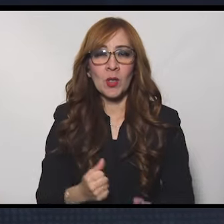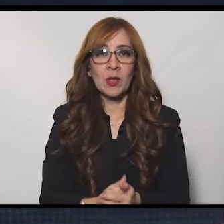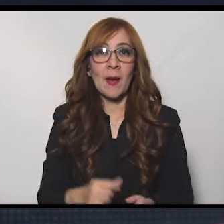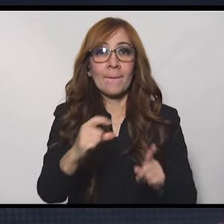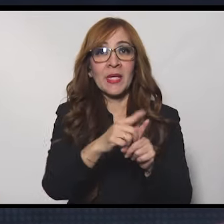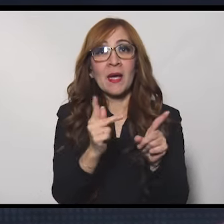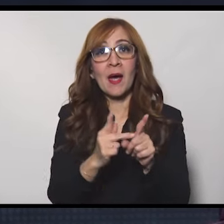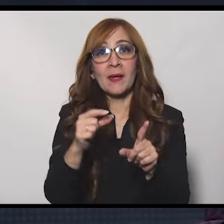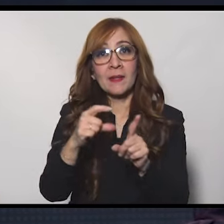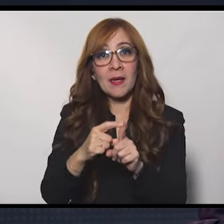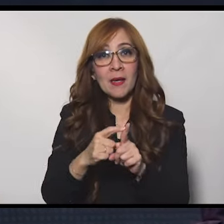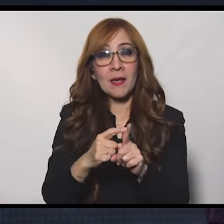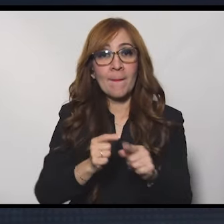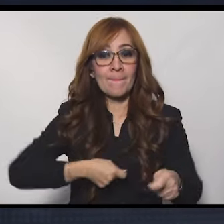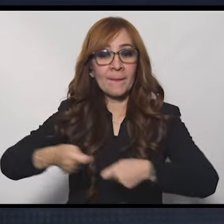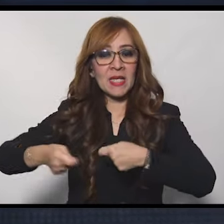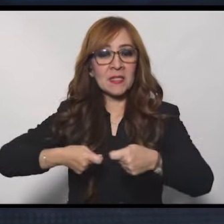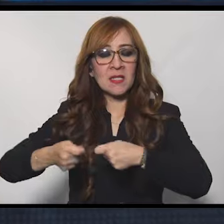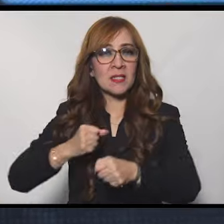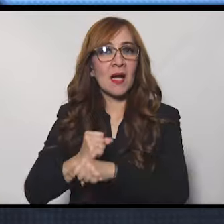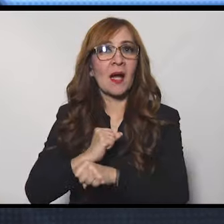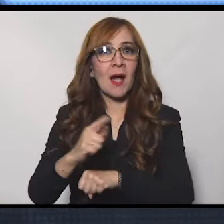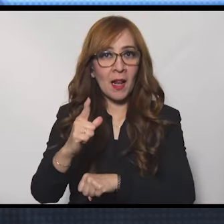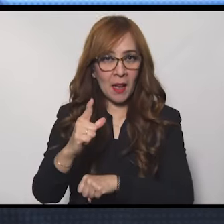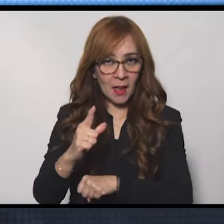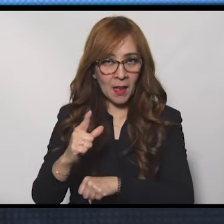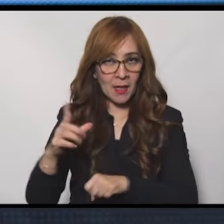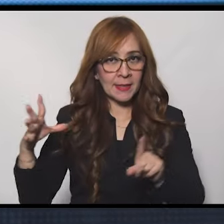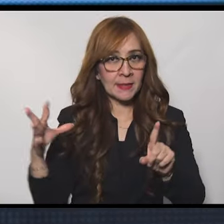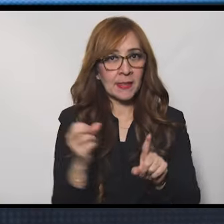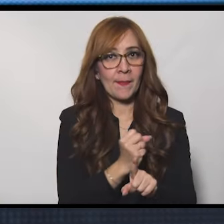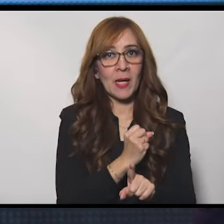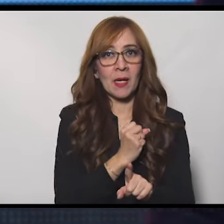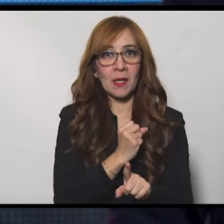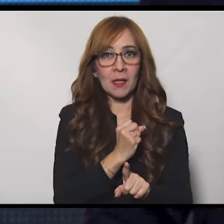kita itu gagal terus.